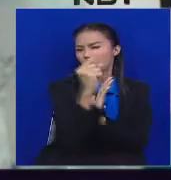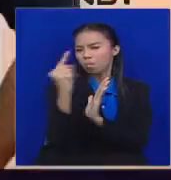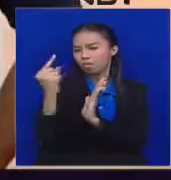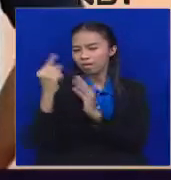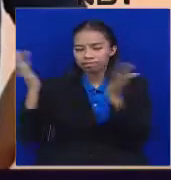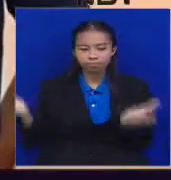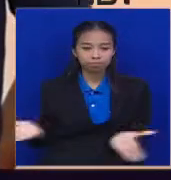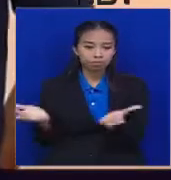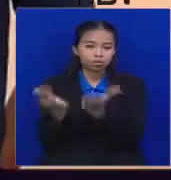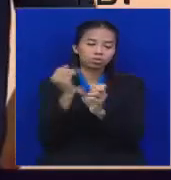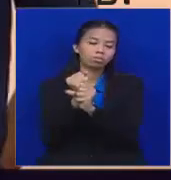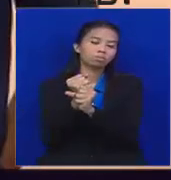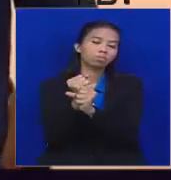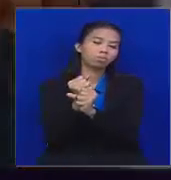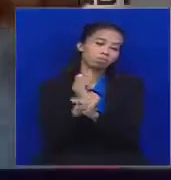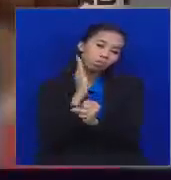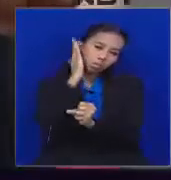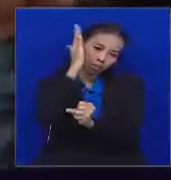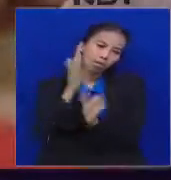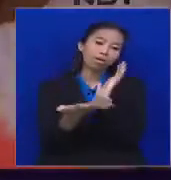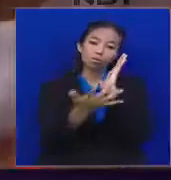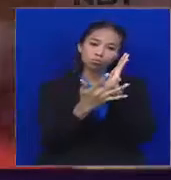กอบการเดินหน้าสู่อุตสาหกรรมยุค